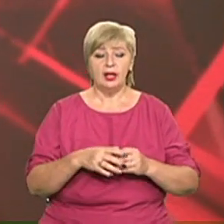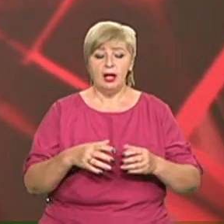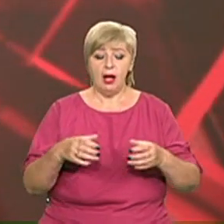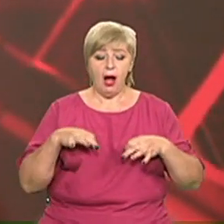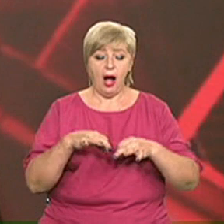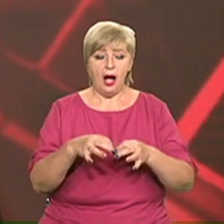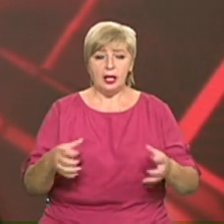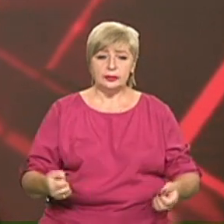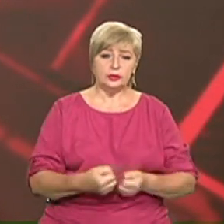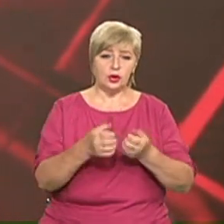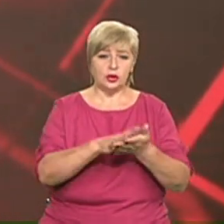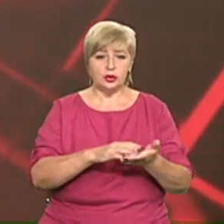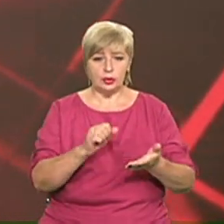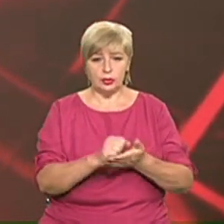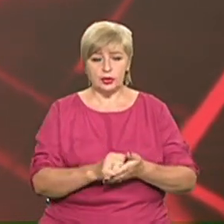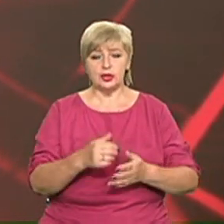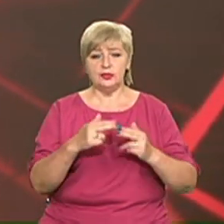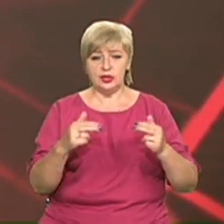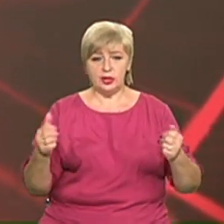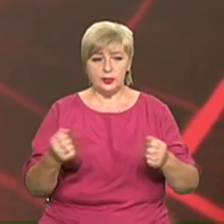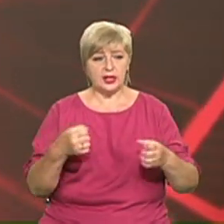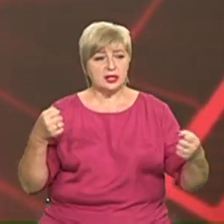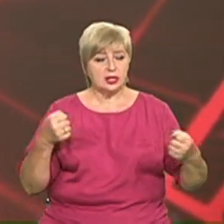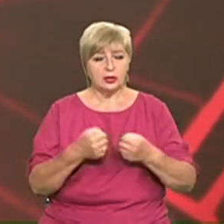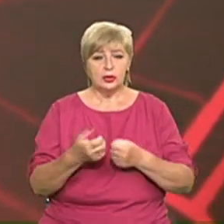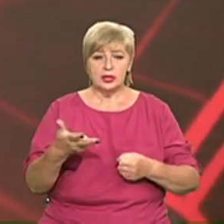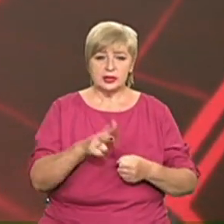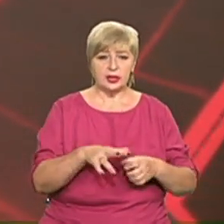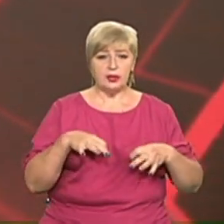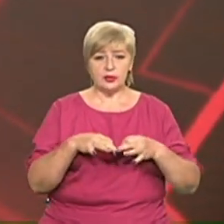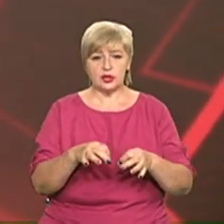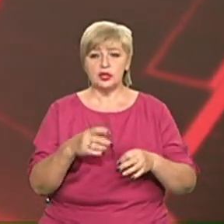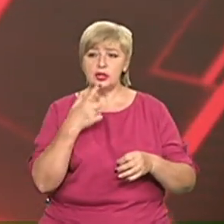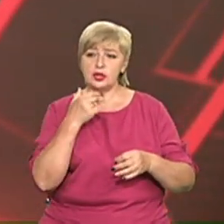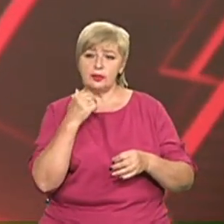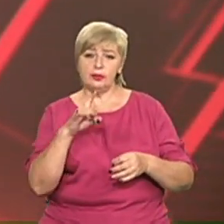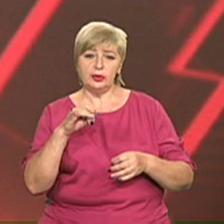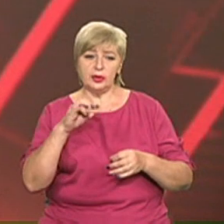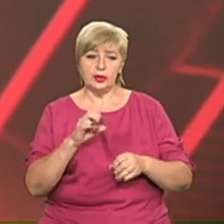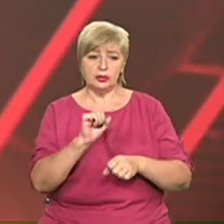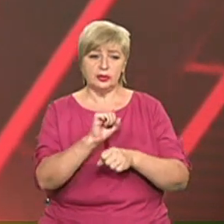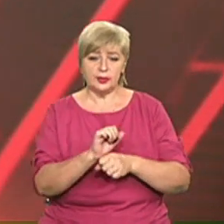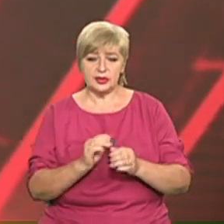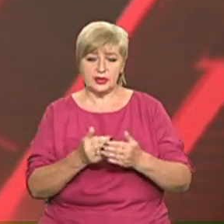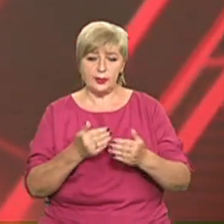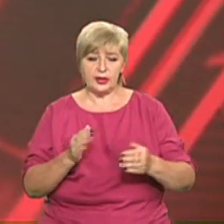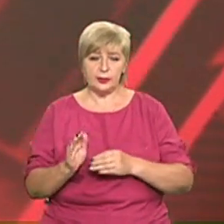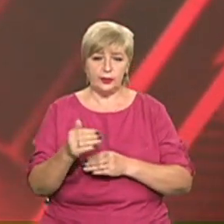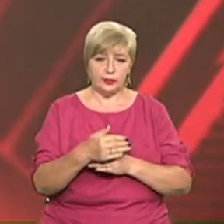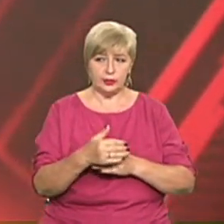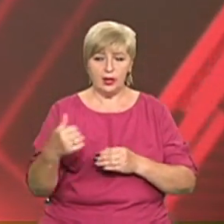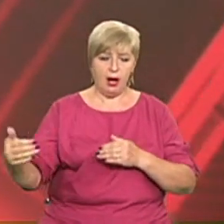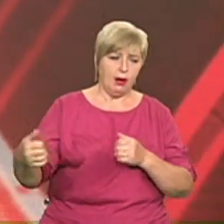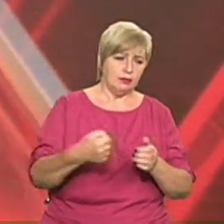Автотроща на вулиці Богдана Хмельницького у Дніпрі. Там зіткнулись 3 машини. Водій червоного Рено зупинився перед поворотом. Саме тоді в нього